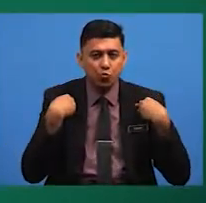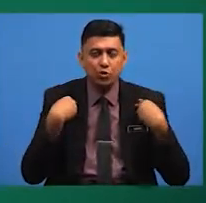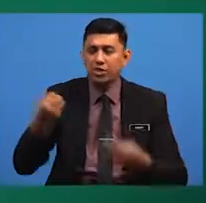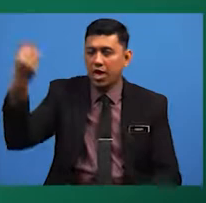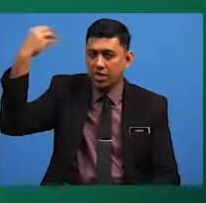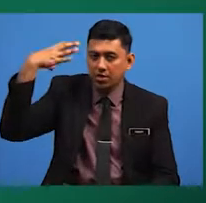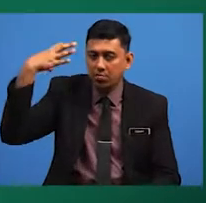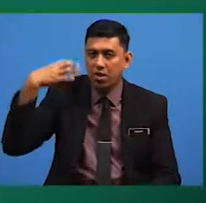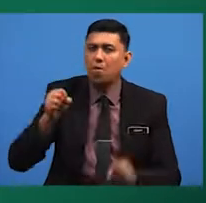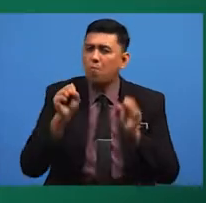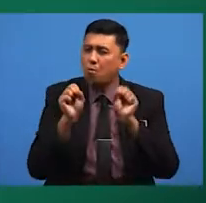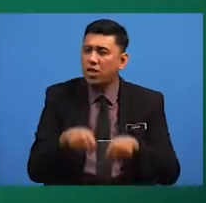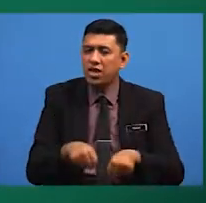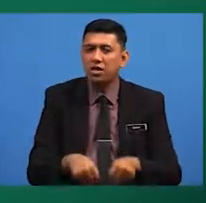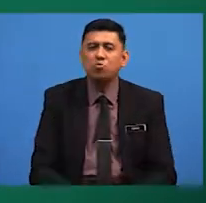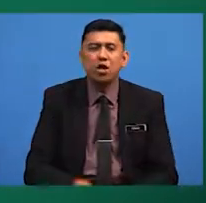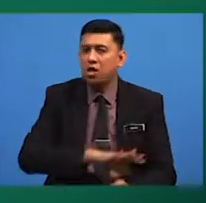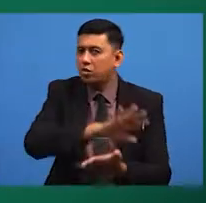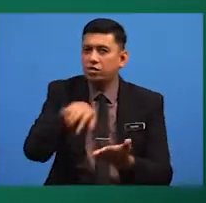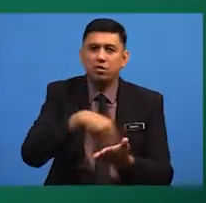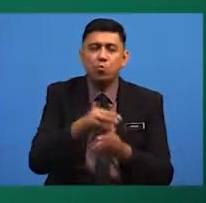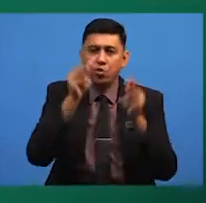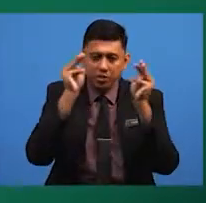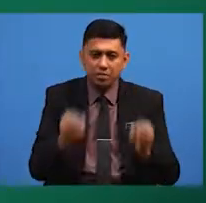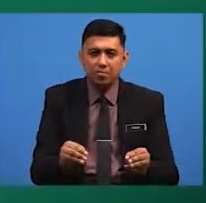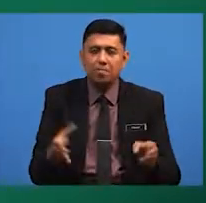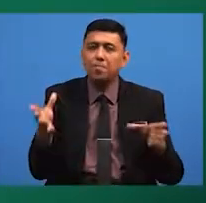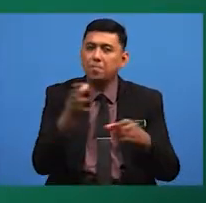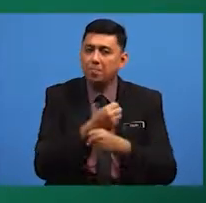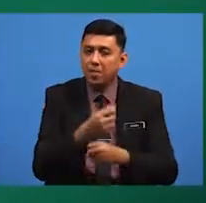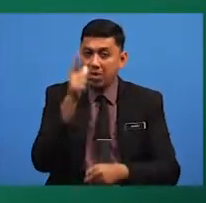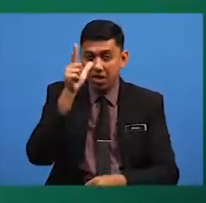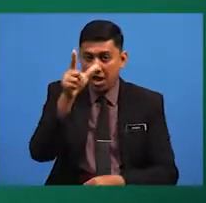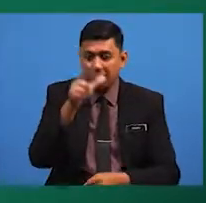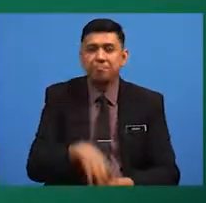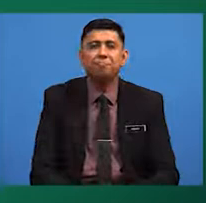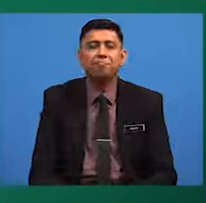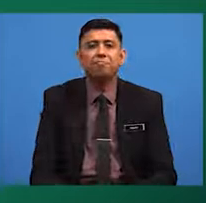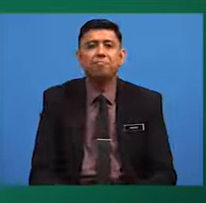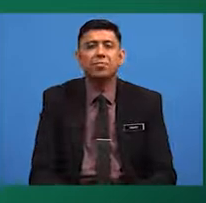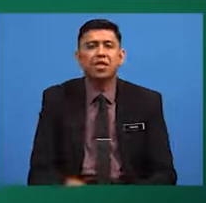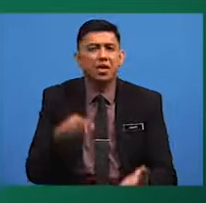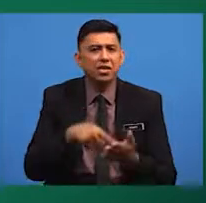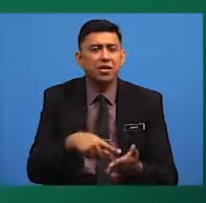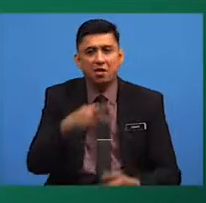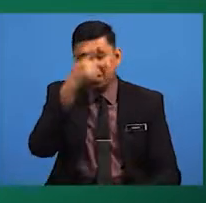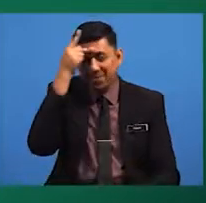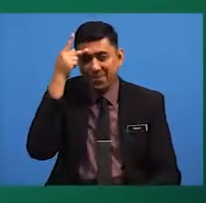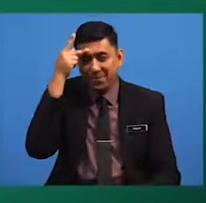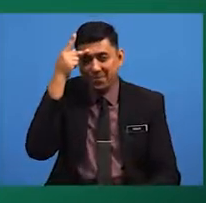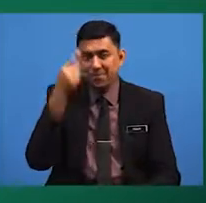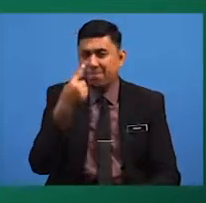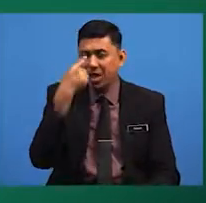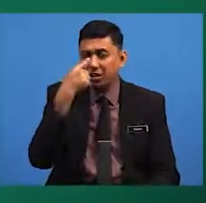tenaga cahaya membolehkan semua manusia dapat dilihat ini kerana